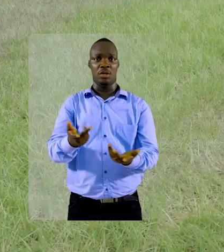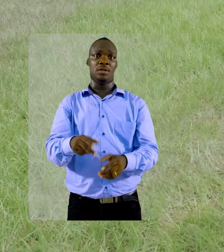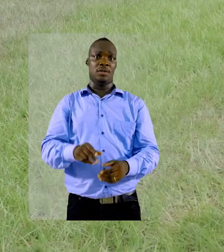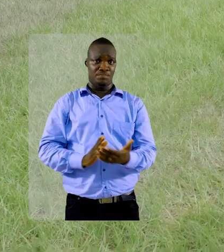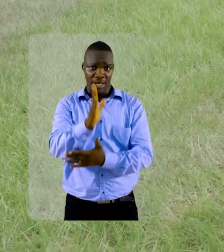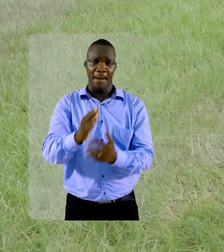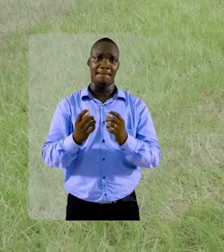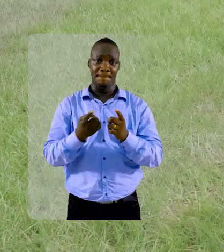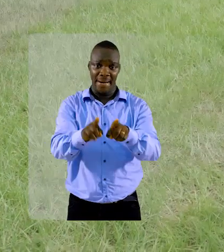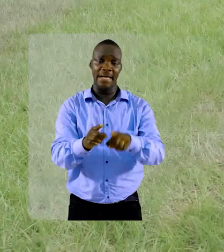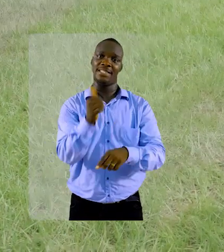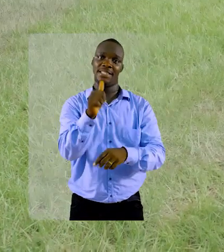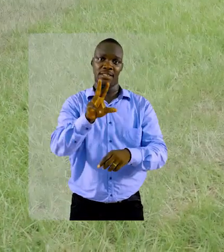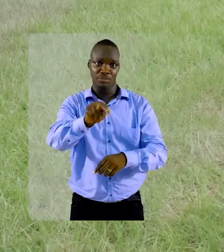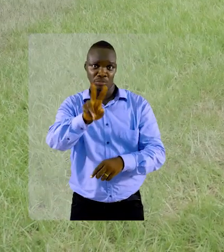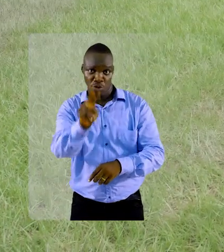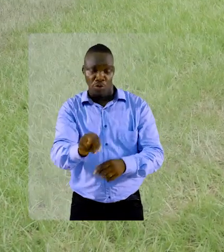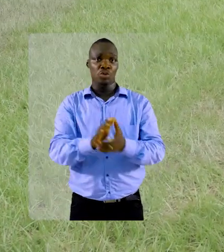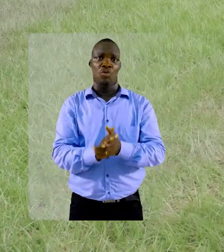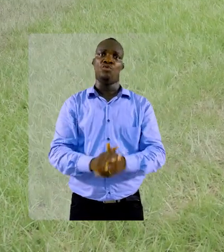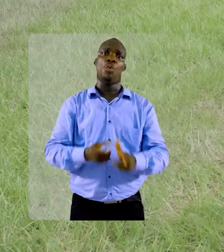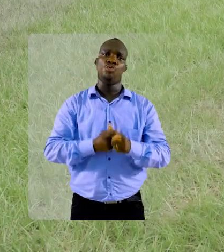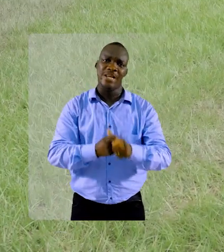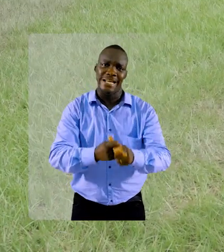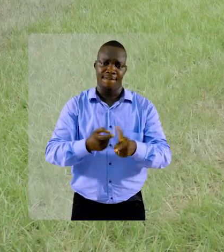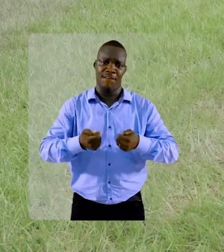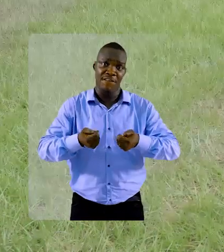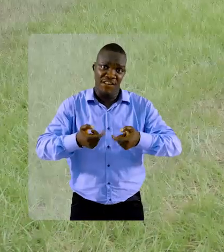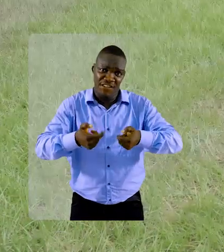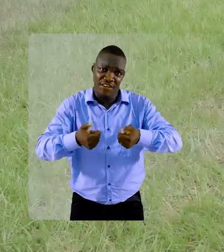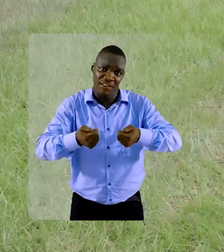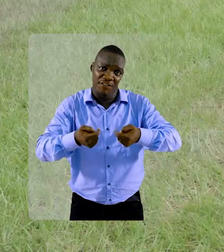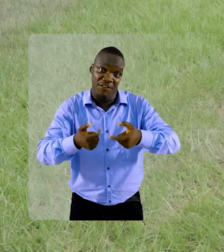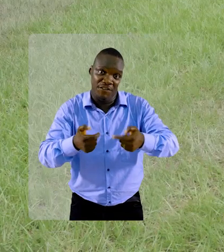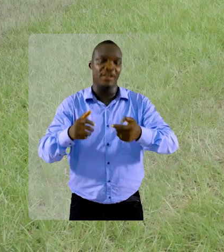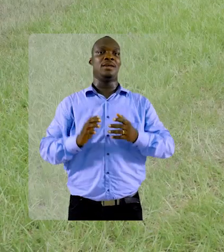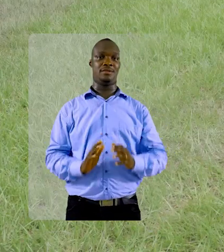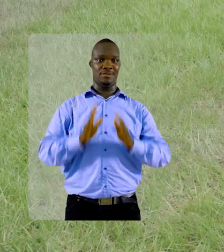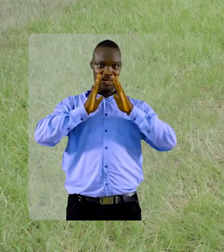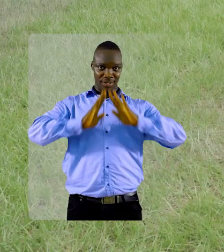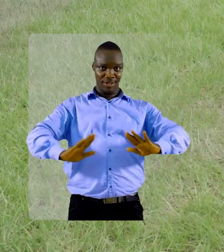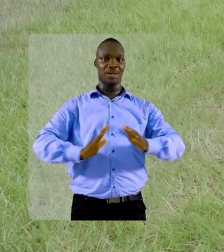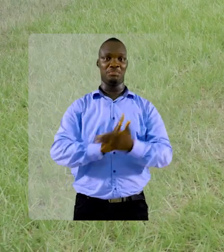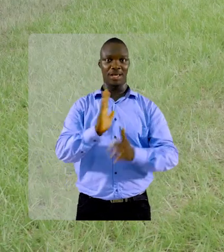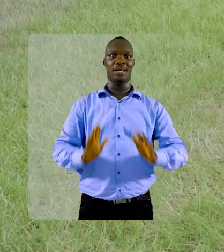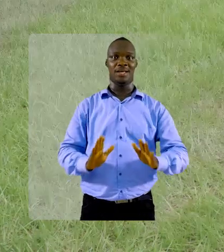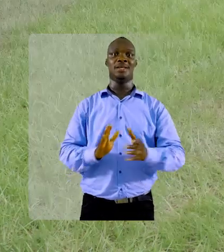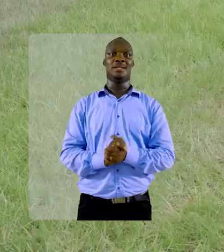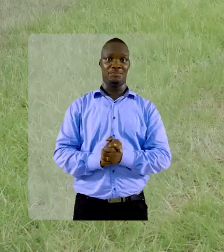10 minutes. Et là, on va faire des accélérations sur place. Allez, on va plus vite. Plus vite, plus vite, plus vite, plus vite. Et on relâche. Allez, encore une